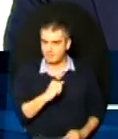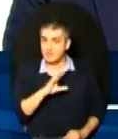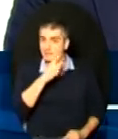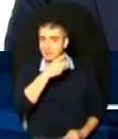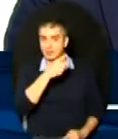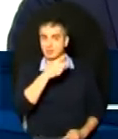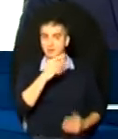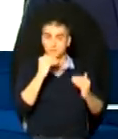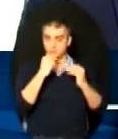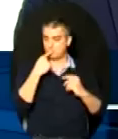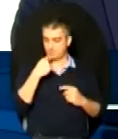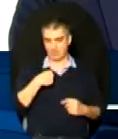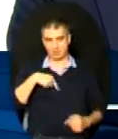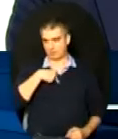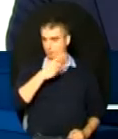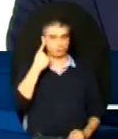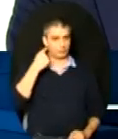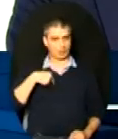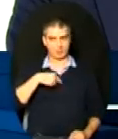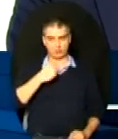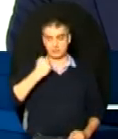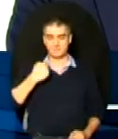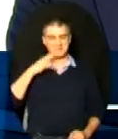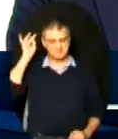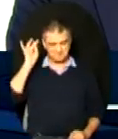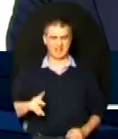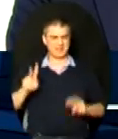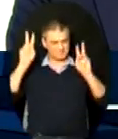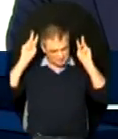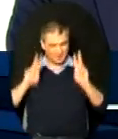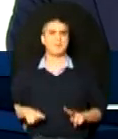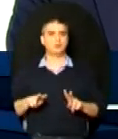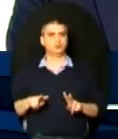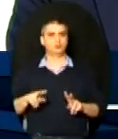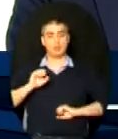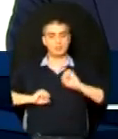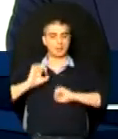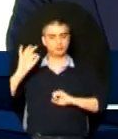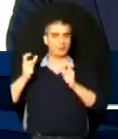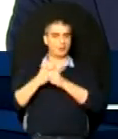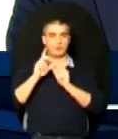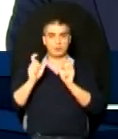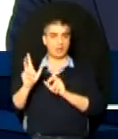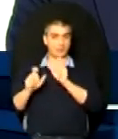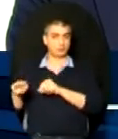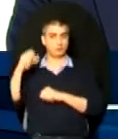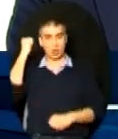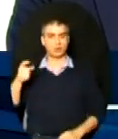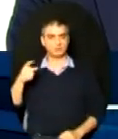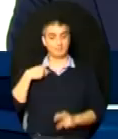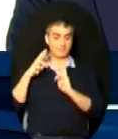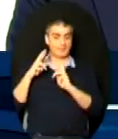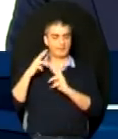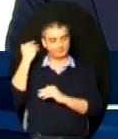אם אתה שומע אותנו בימין, כשאתה שומע אותנו בימין, מגנים בכל תוקף את ההתנהגות של אותם אנשים, של אותם רוצחים,